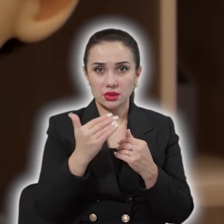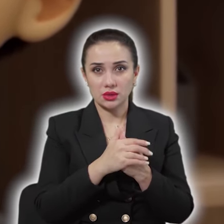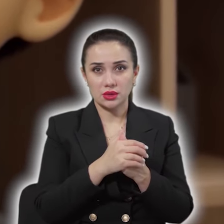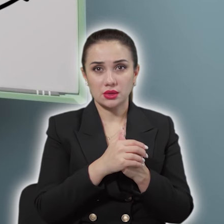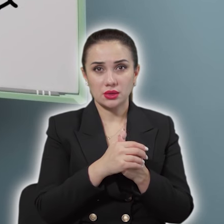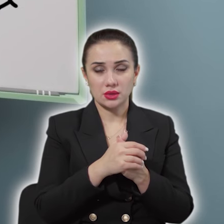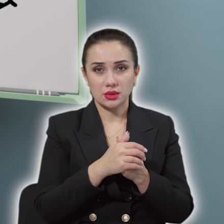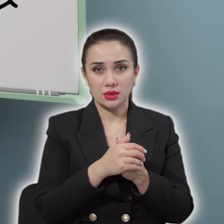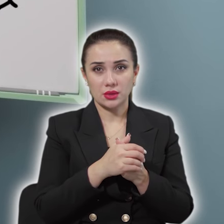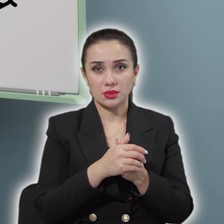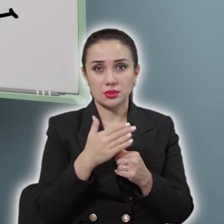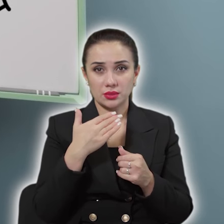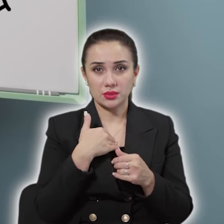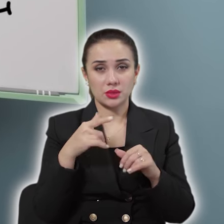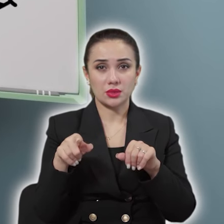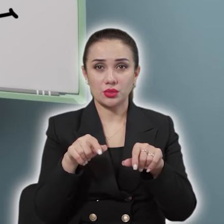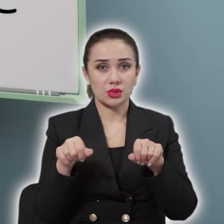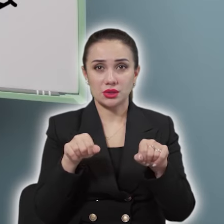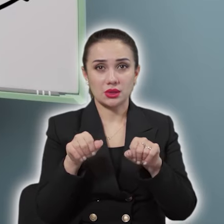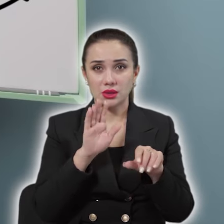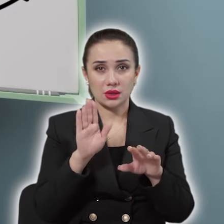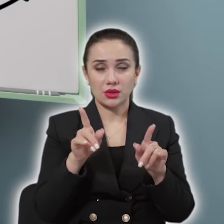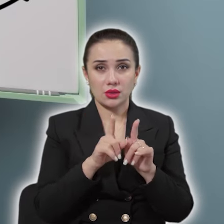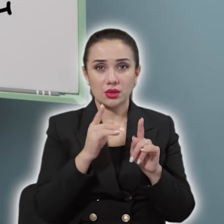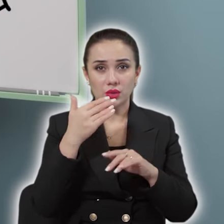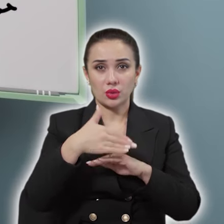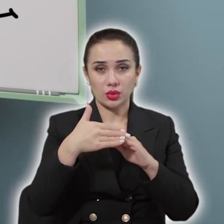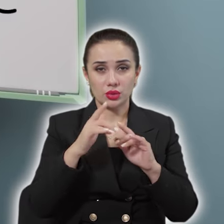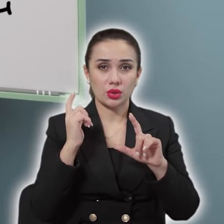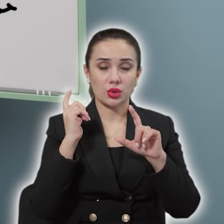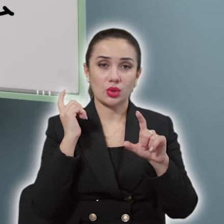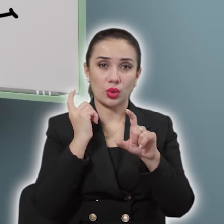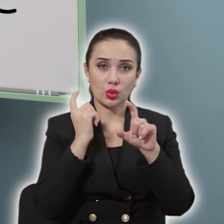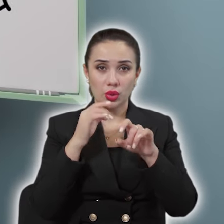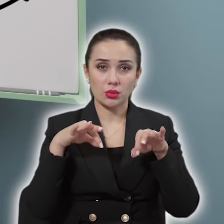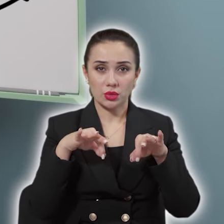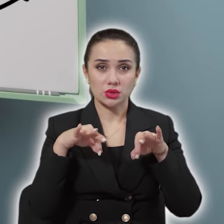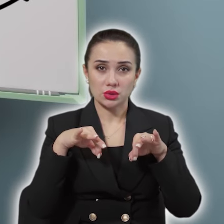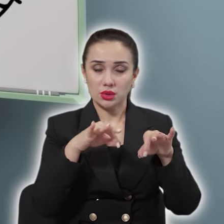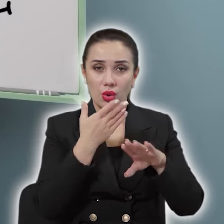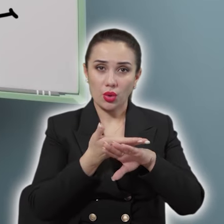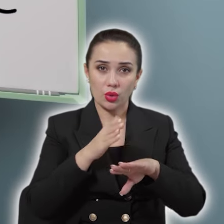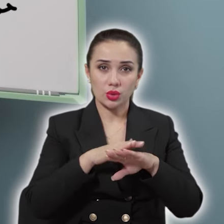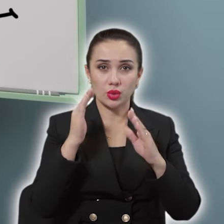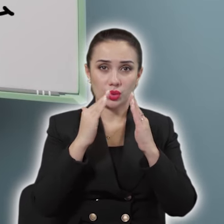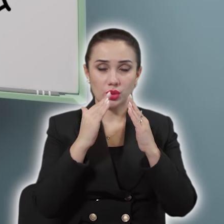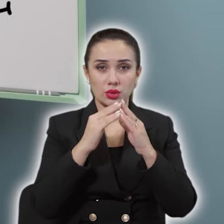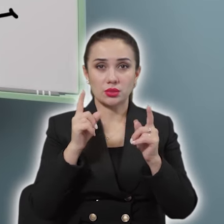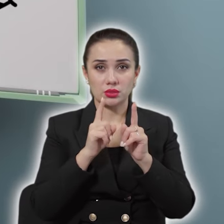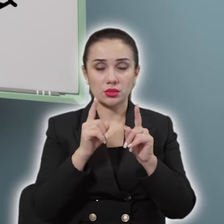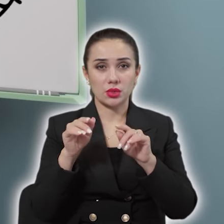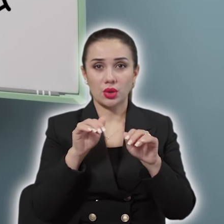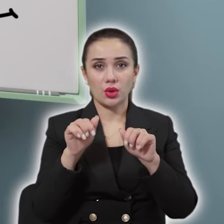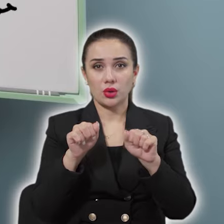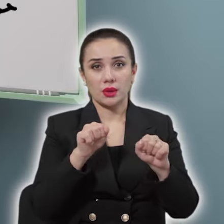Berkinsang-chi? Axir bu zilzila emas. Shunchaki ko'chadan yuk mashinasi o'tyapti. Yoki og'irligidan uyimizning